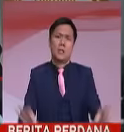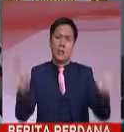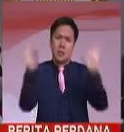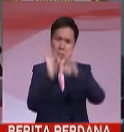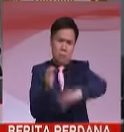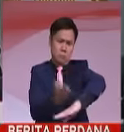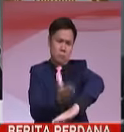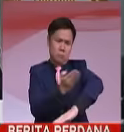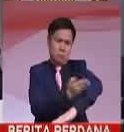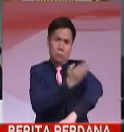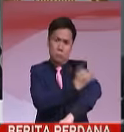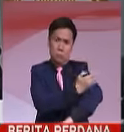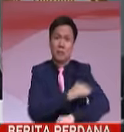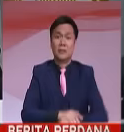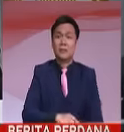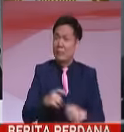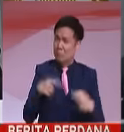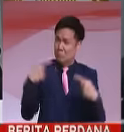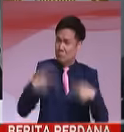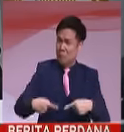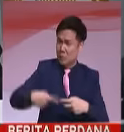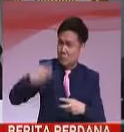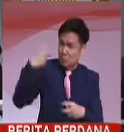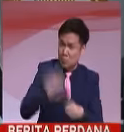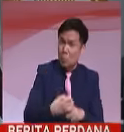Hai kecapi scorsese Messenger